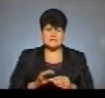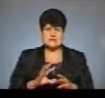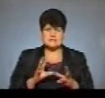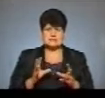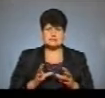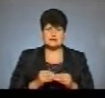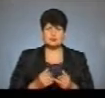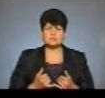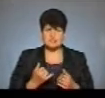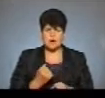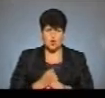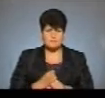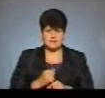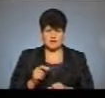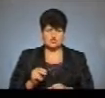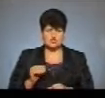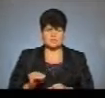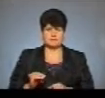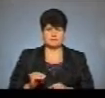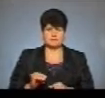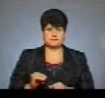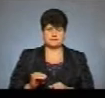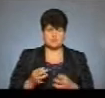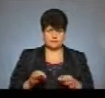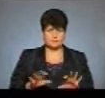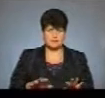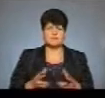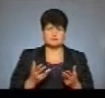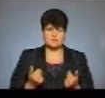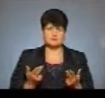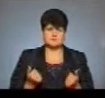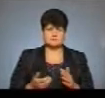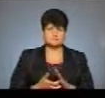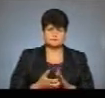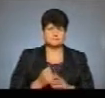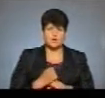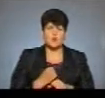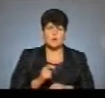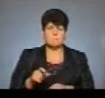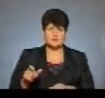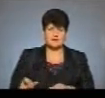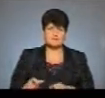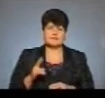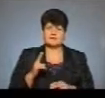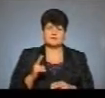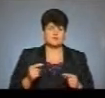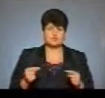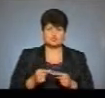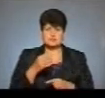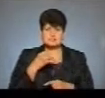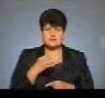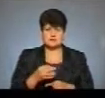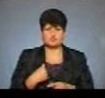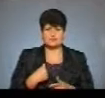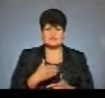вакансії саме для робітників, наскільки ми розуміємо. Звичайно, брак робітничих кадрів, але я не можу сказати кінцево, що ми маємо